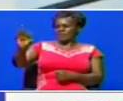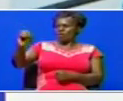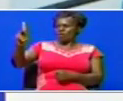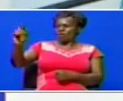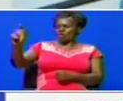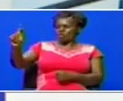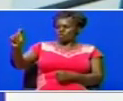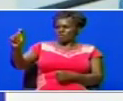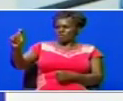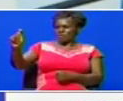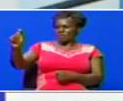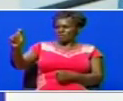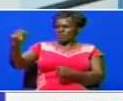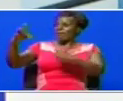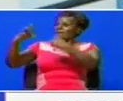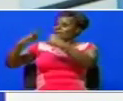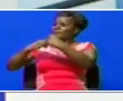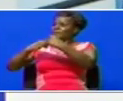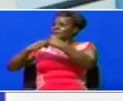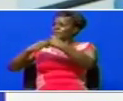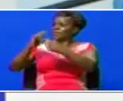4,393. John Ekur Okot,